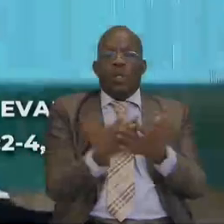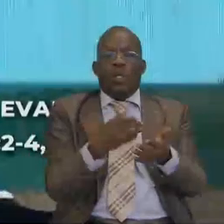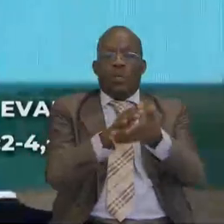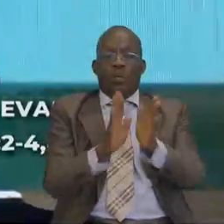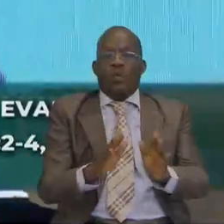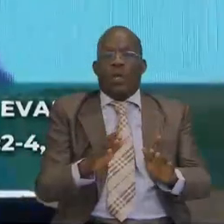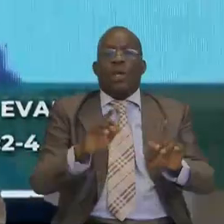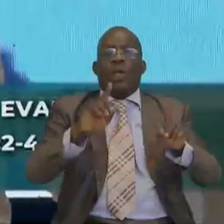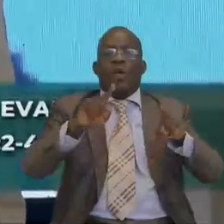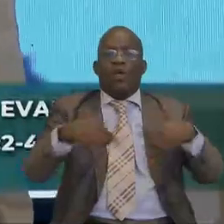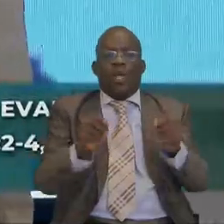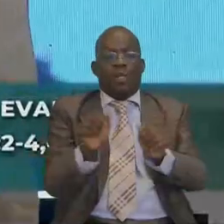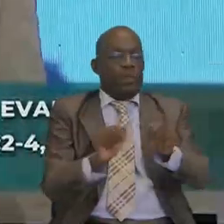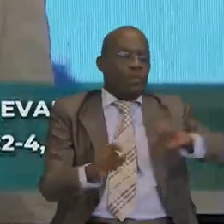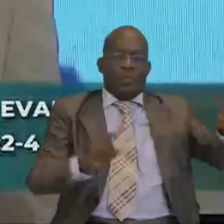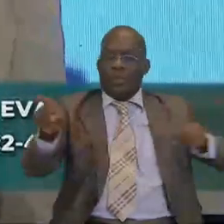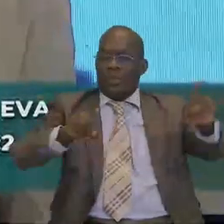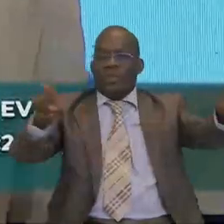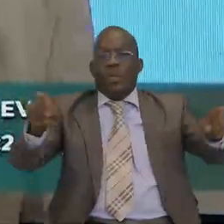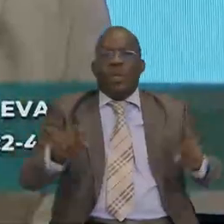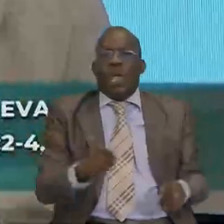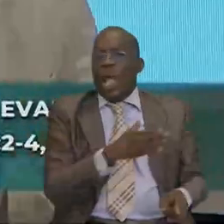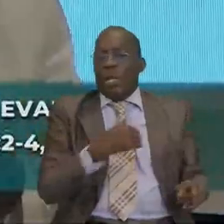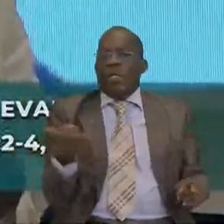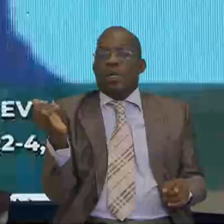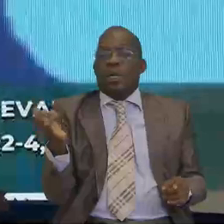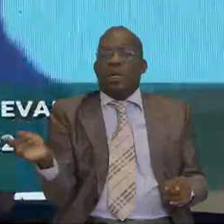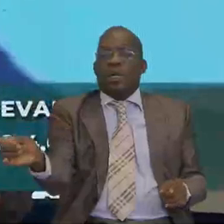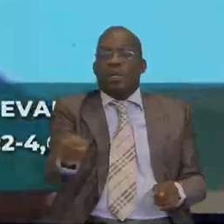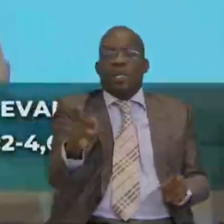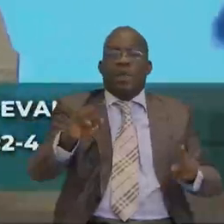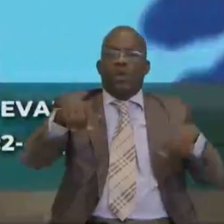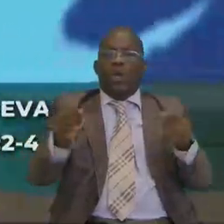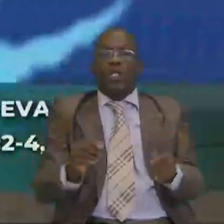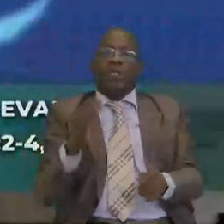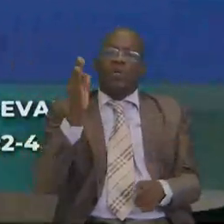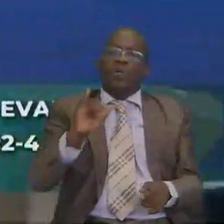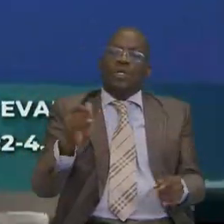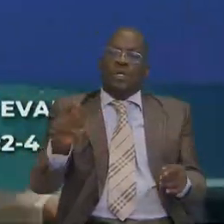dispersés et tous ceux qui étaient dispersés allaient de lieu en lieu prêchant la parole.